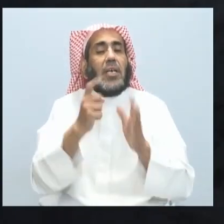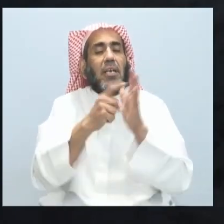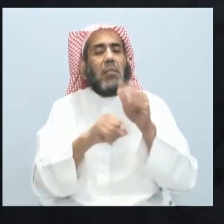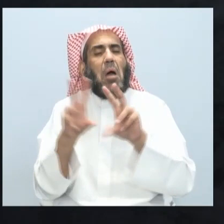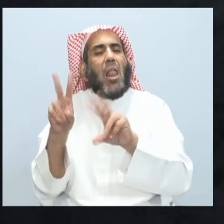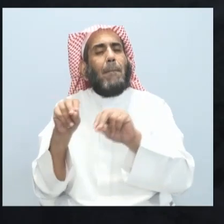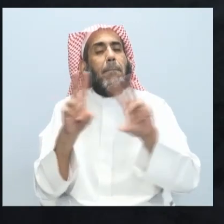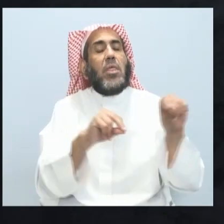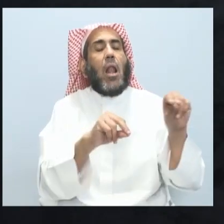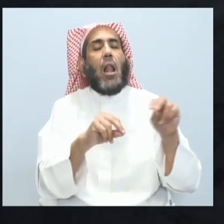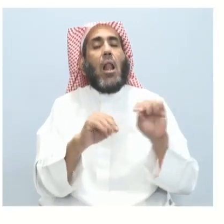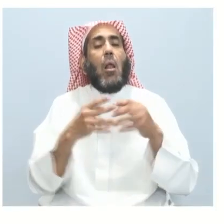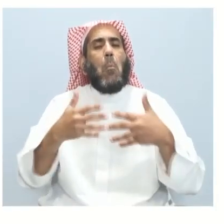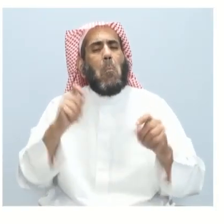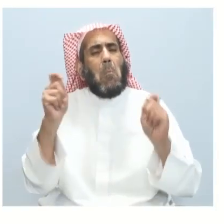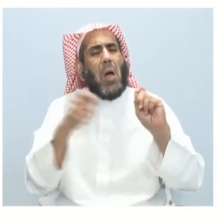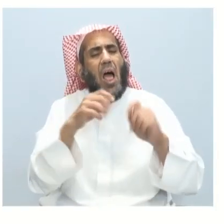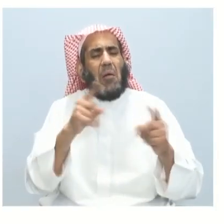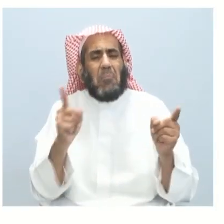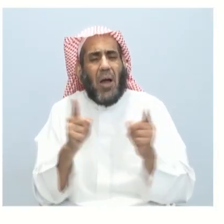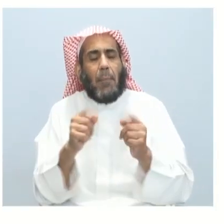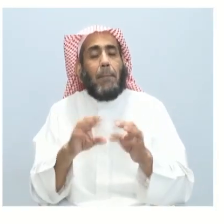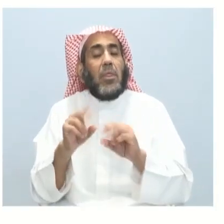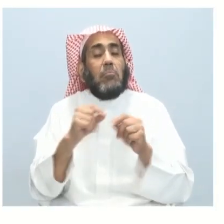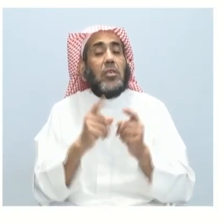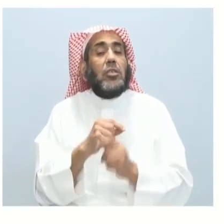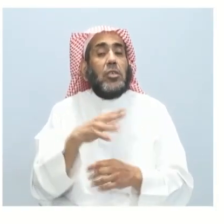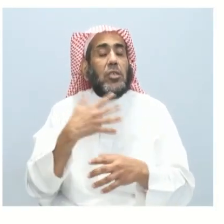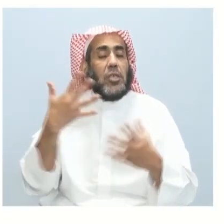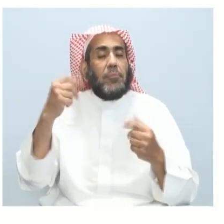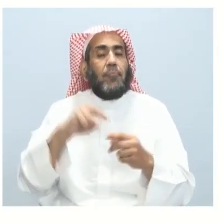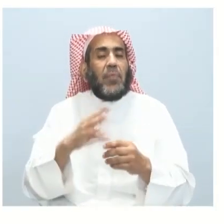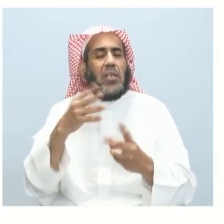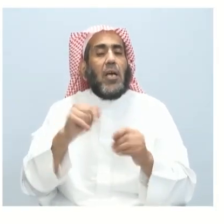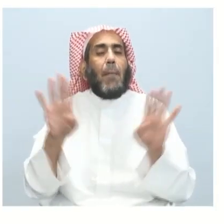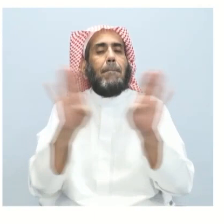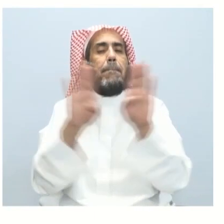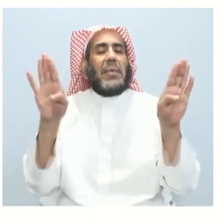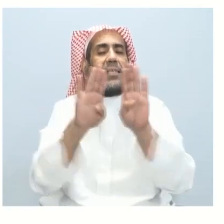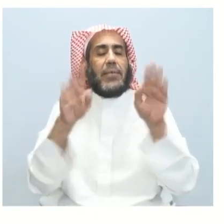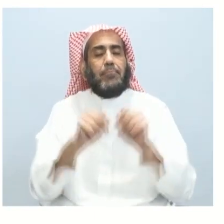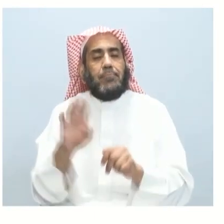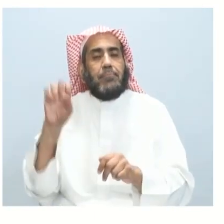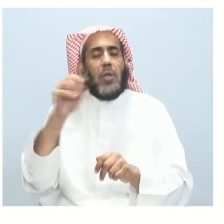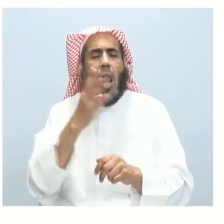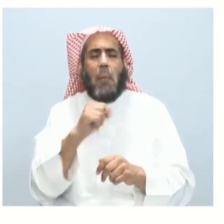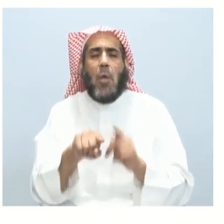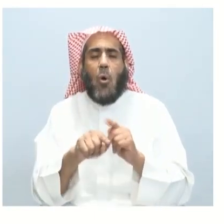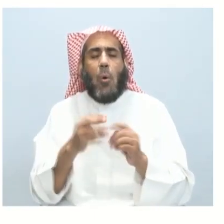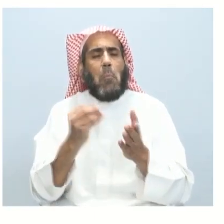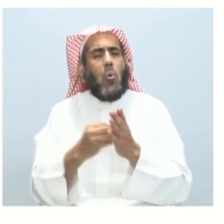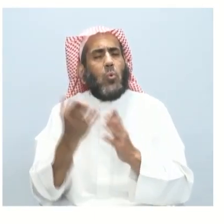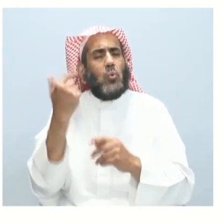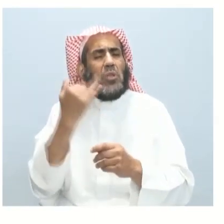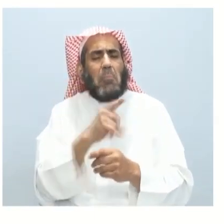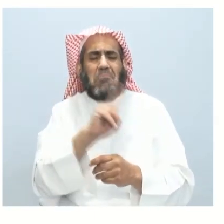منوالها واتي بملاحمها منها من ضمن الشعر ايضا من انواع الشعر شعر مسرحي ايضا هذا الشعر لم يكن ايضا موجود عند